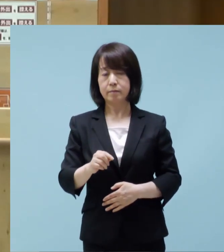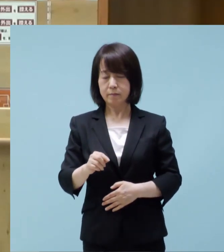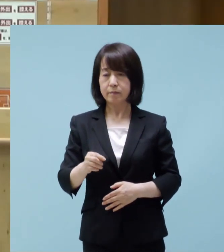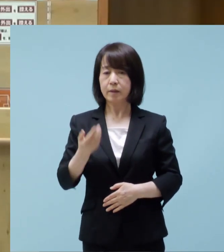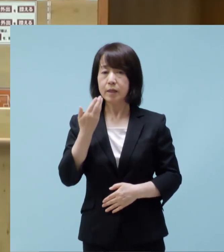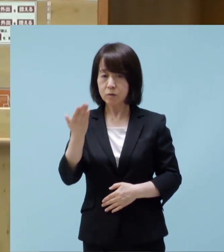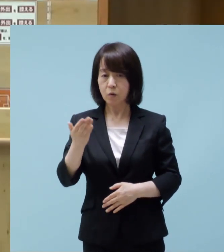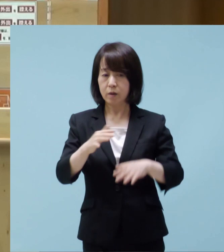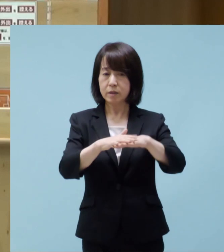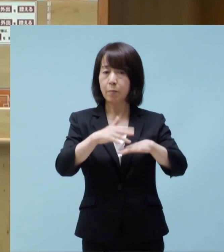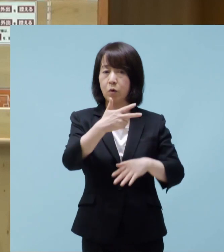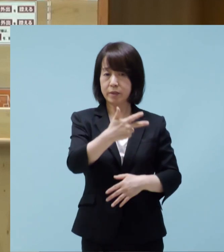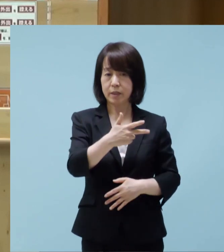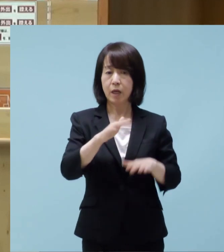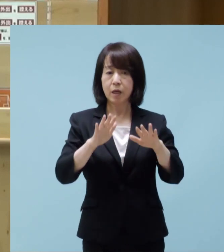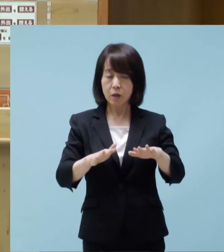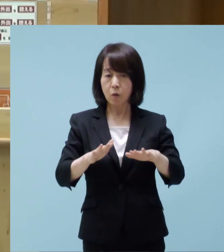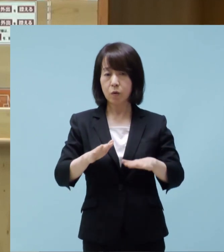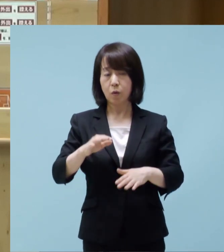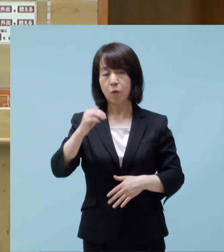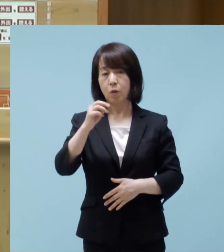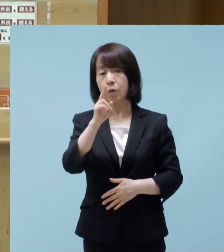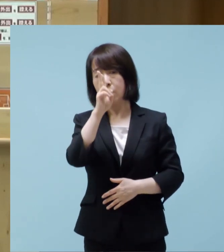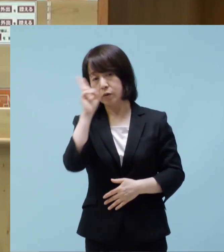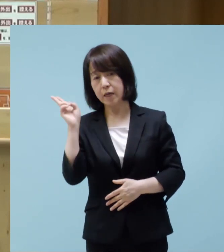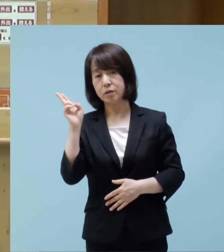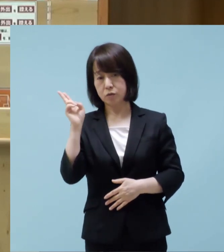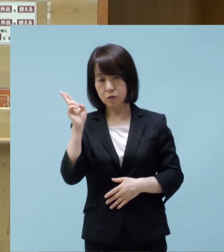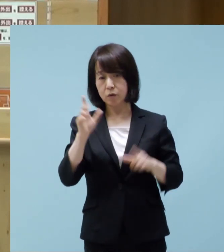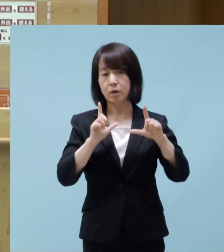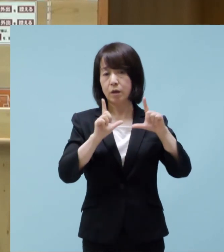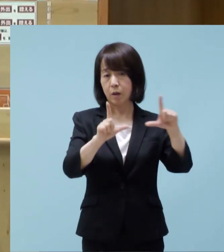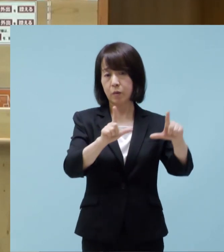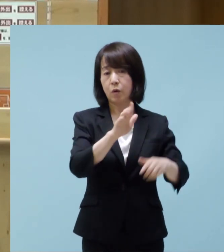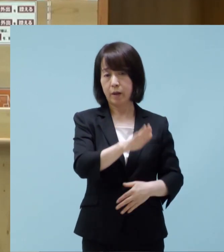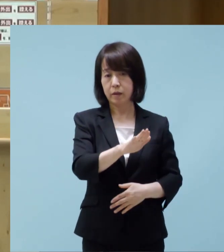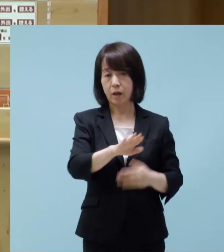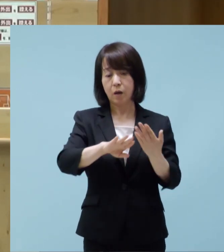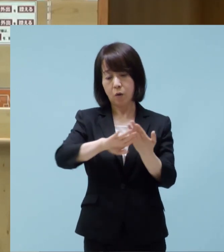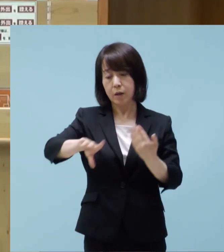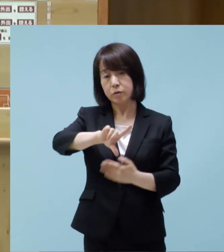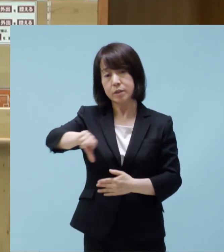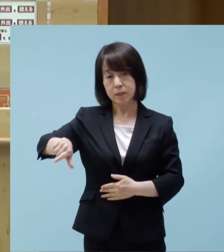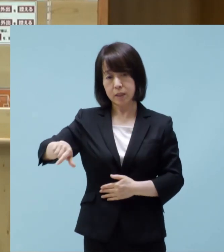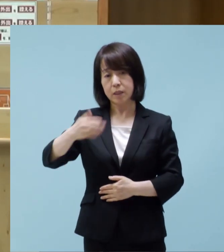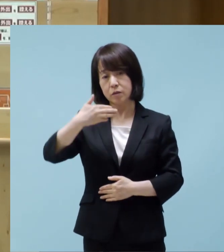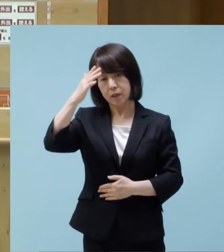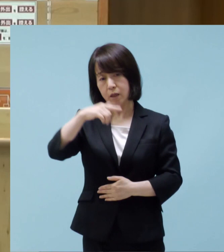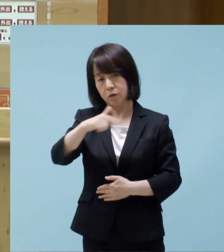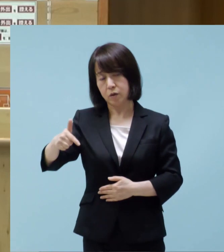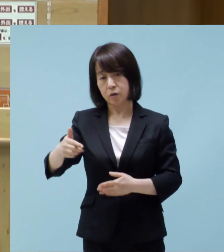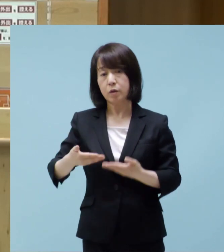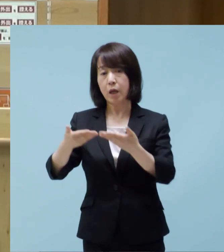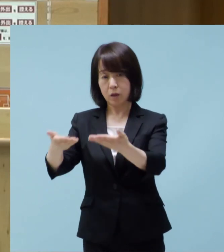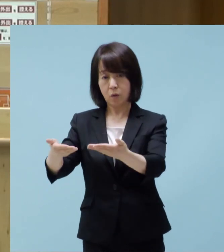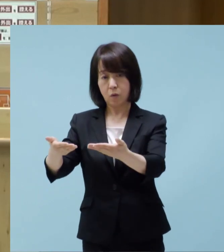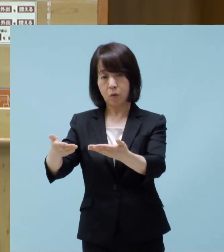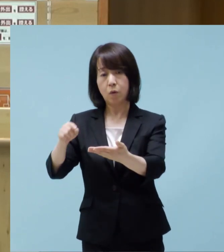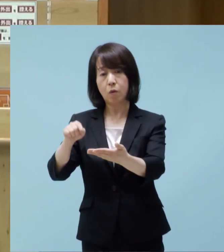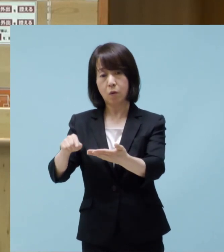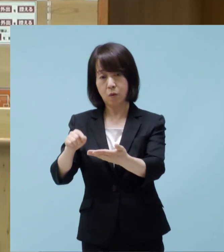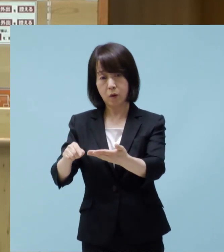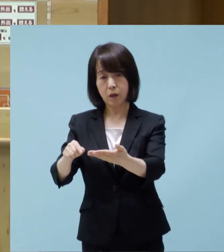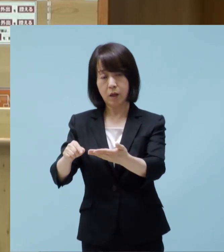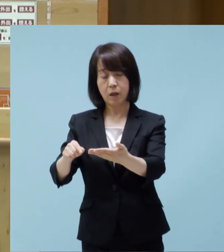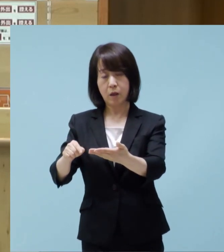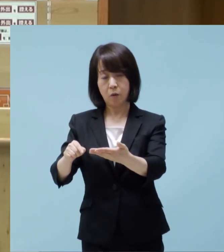なくとも午前の段階で言及されておりまして、はい、その他の区域の酒類提供については、まあ、この対策会議で初めてできたような話題になるわけなんです